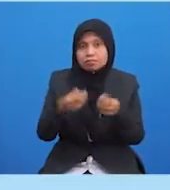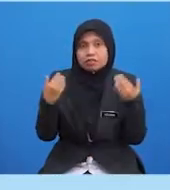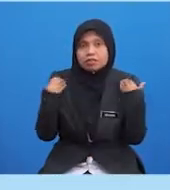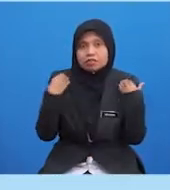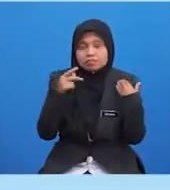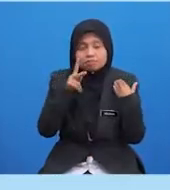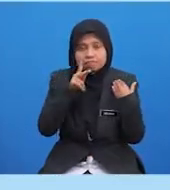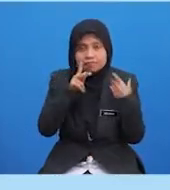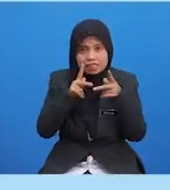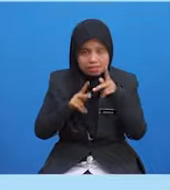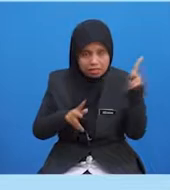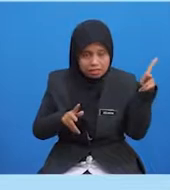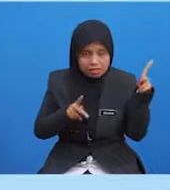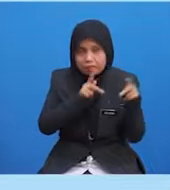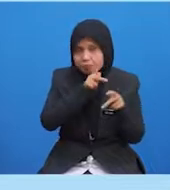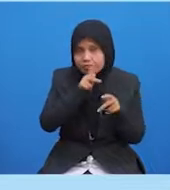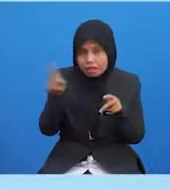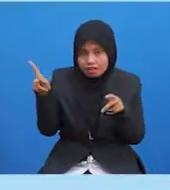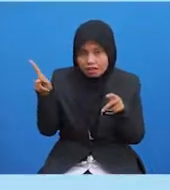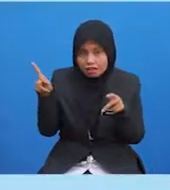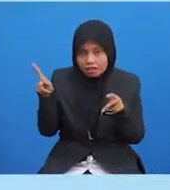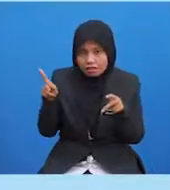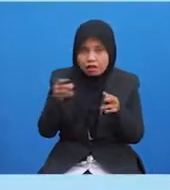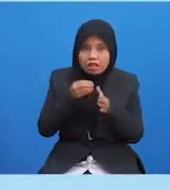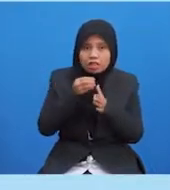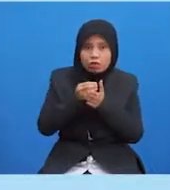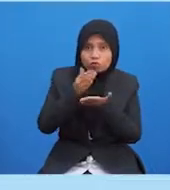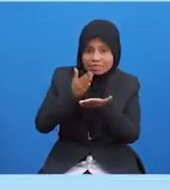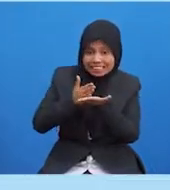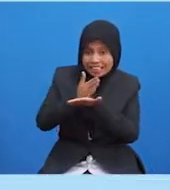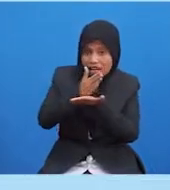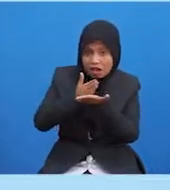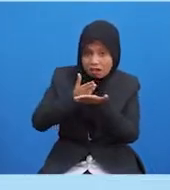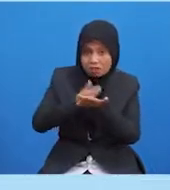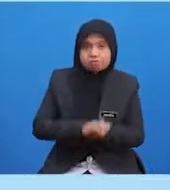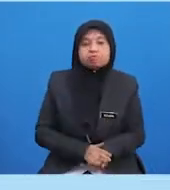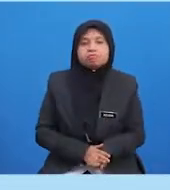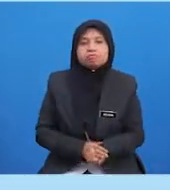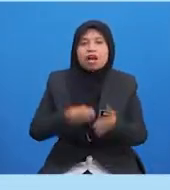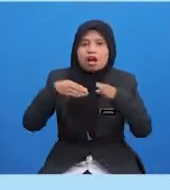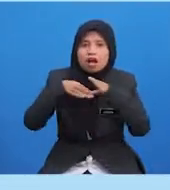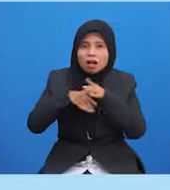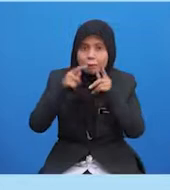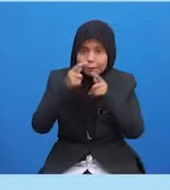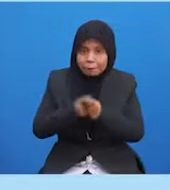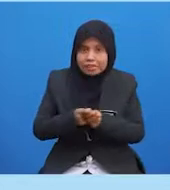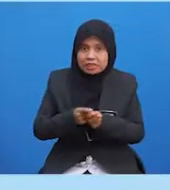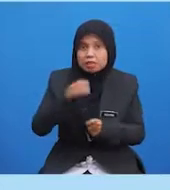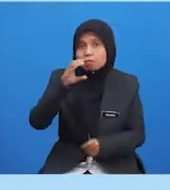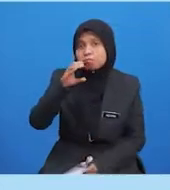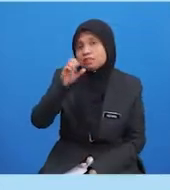kiri, ke kanan atau ke tengah. Dalam penetapan